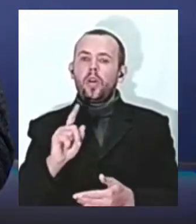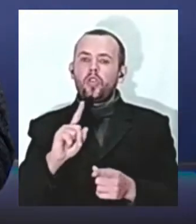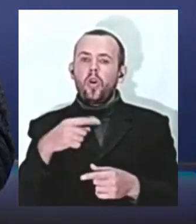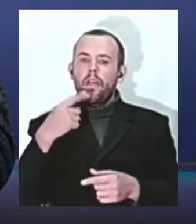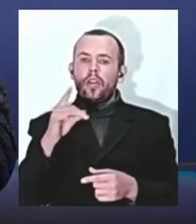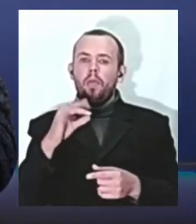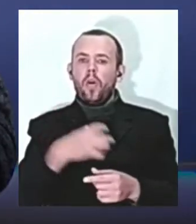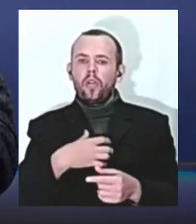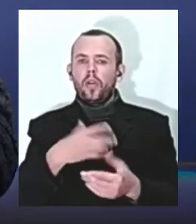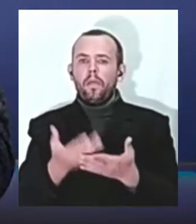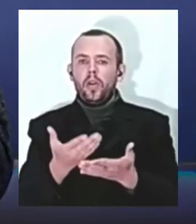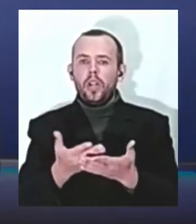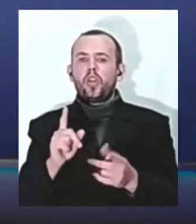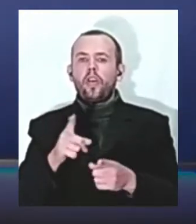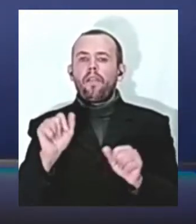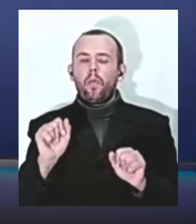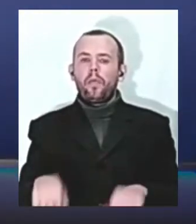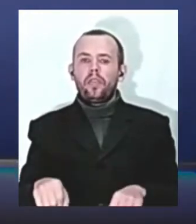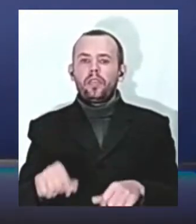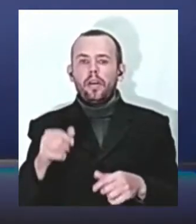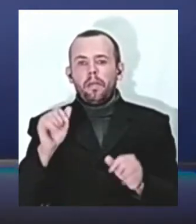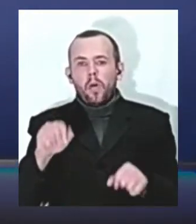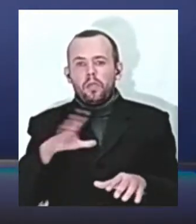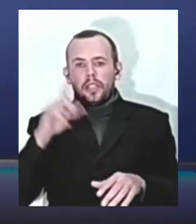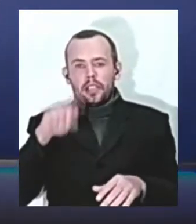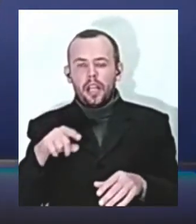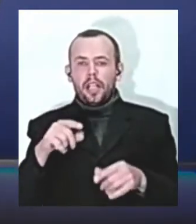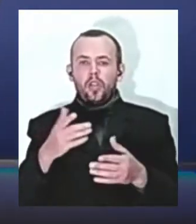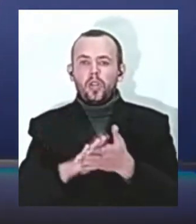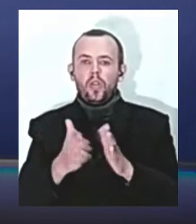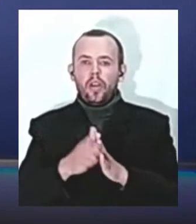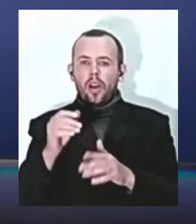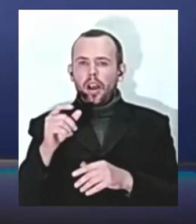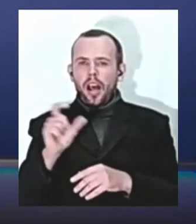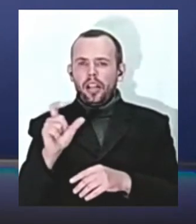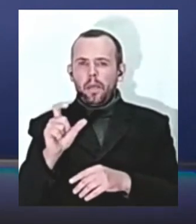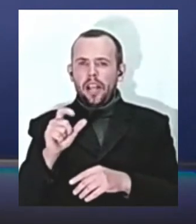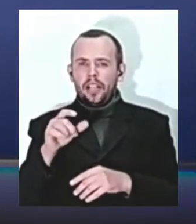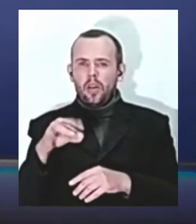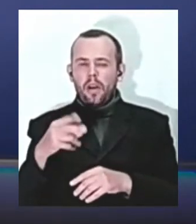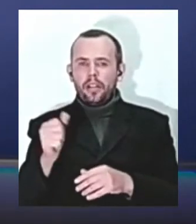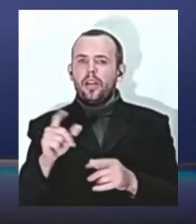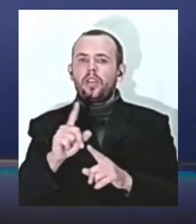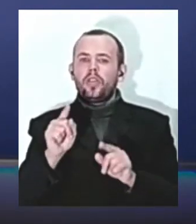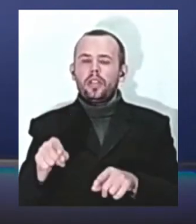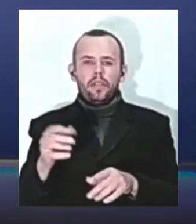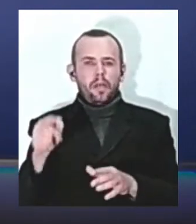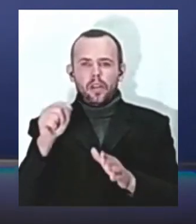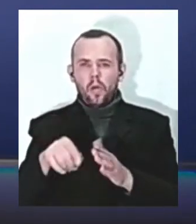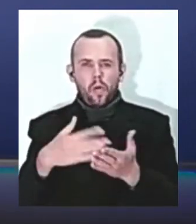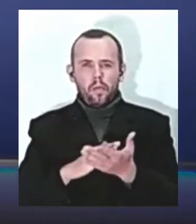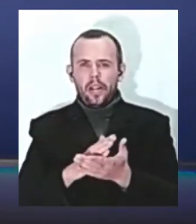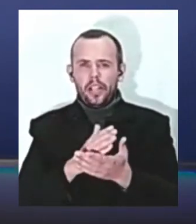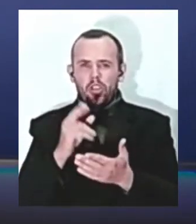ви можете, можливо, знаєте ситуацію, яка склалася в Кубейській громаді? Там глибокий політичний кризис. Ми там